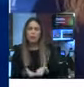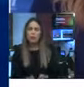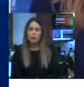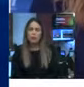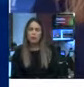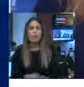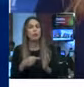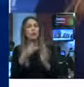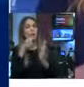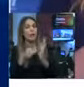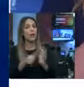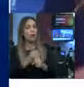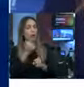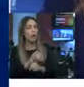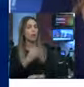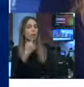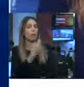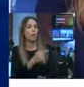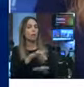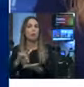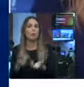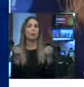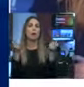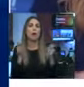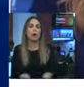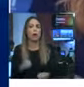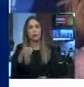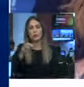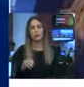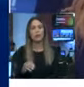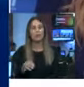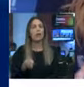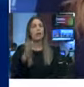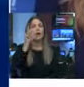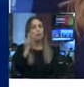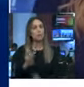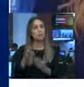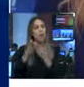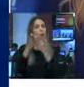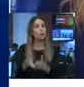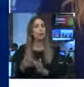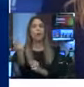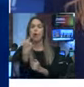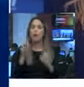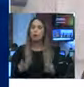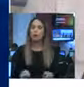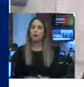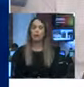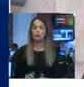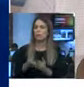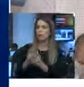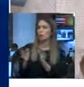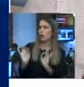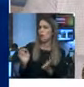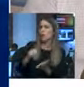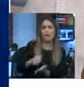בבנק הפועלים אומרים לנו, במקומות שסגרנו את שירותי הקופה, יהיה מישהו שיעזור ללקוחות המבוגרים. זה לא עוזר בענייני השקעות,